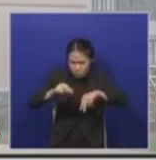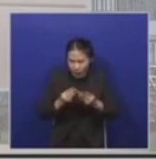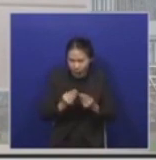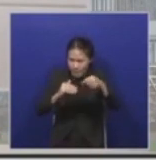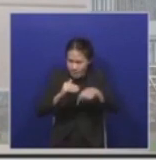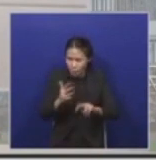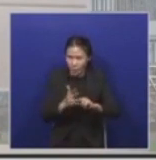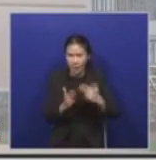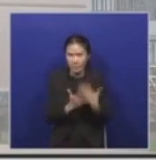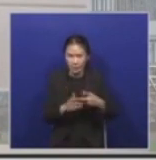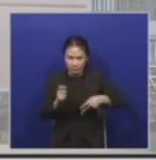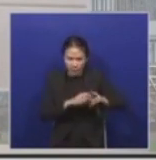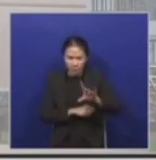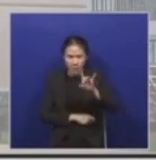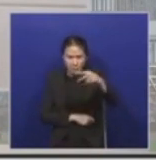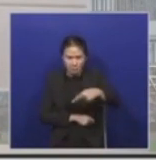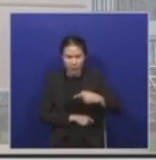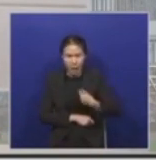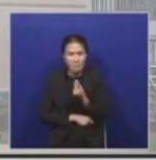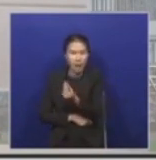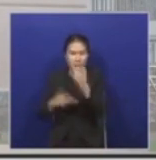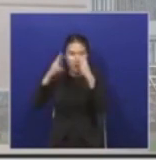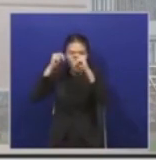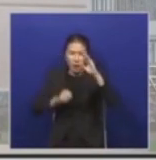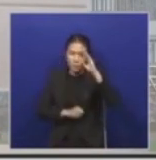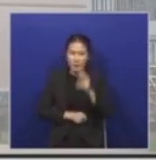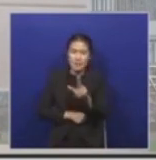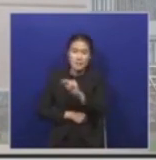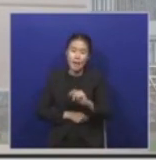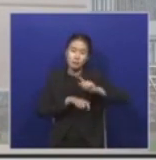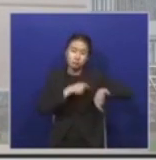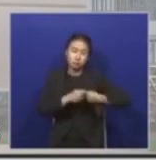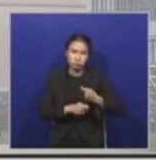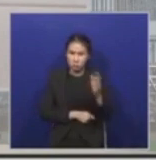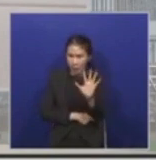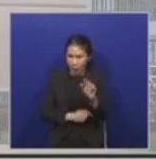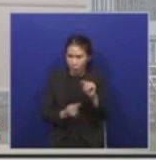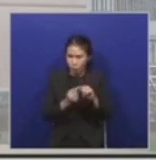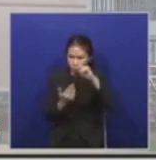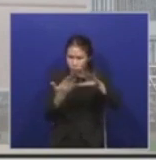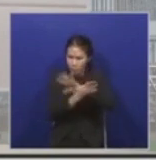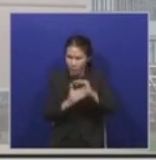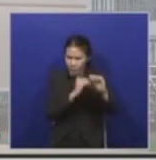ประมาณ 8,200 บาทแล้วมาโปะให้นายกรัฐมนตรีใช้เนี่ยไม่ควรเกิดขึ้นในประเทศไทยครับ